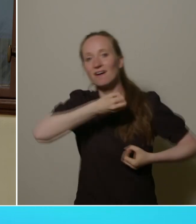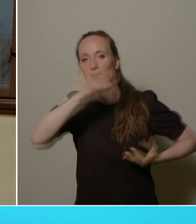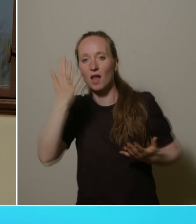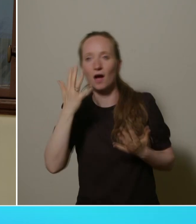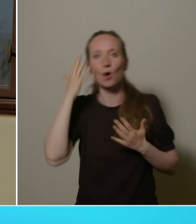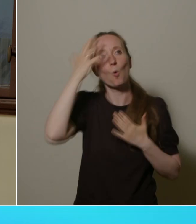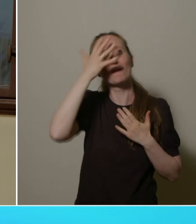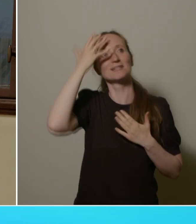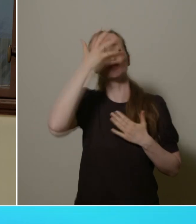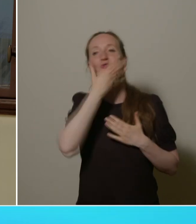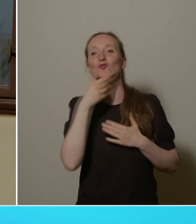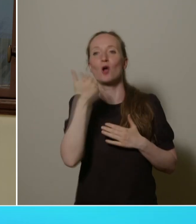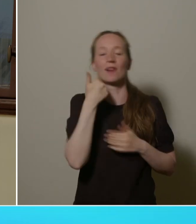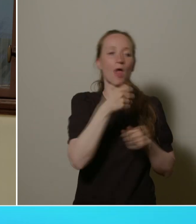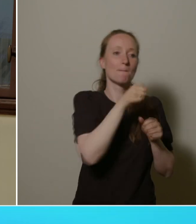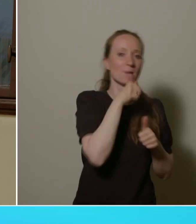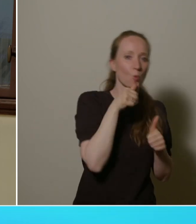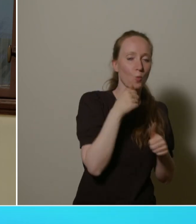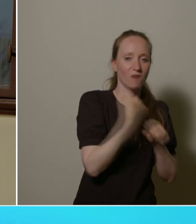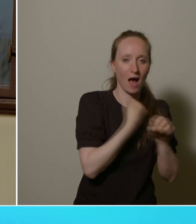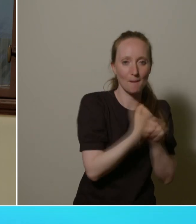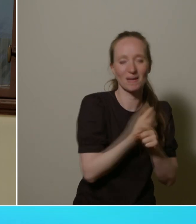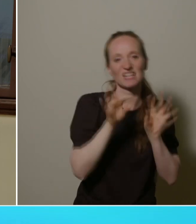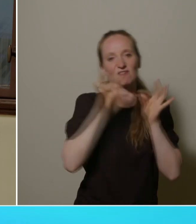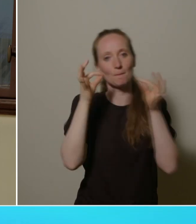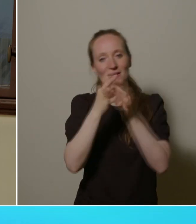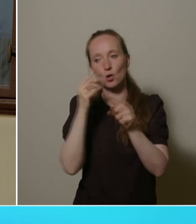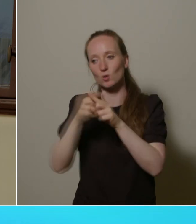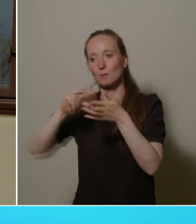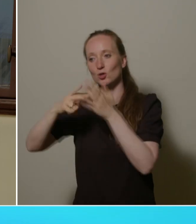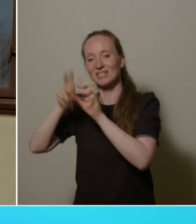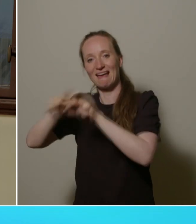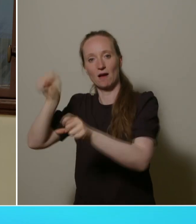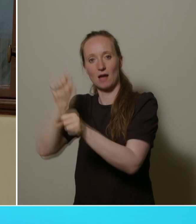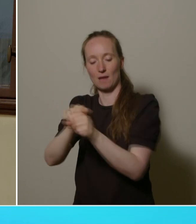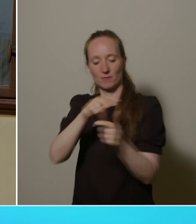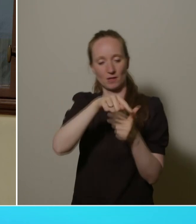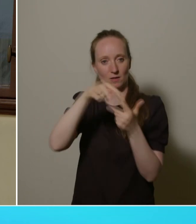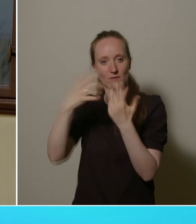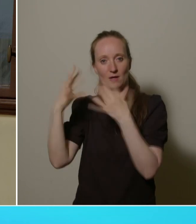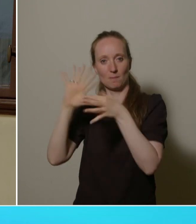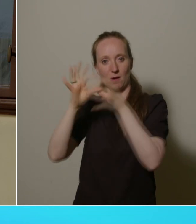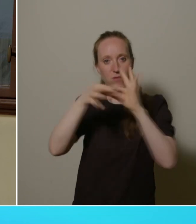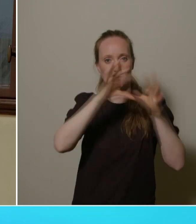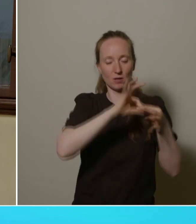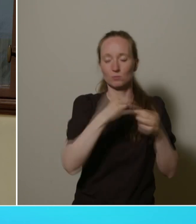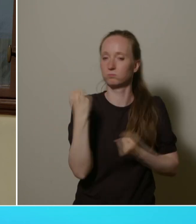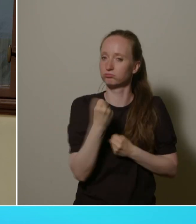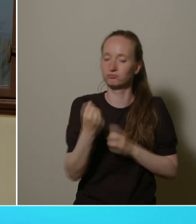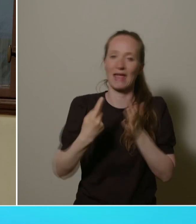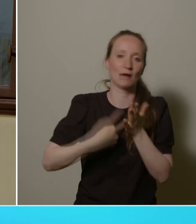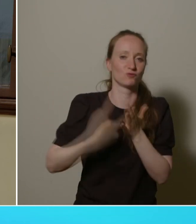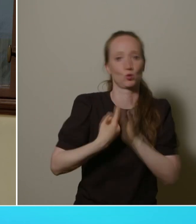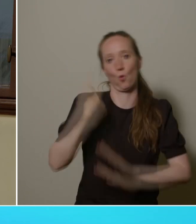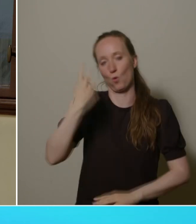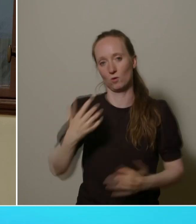Spagat zwischen Berufstätigkeit, zwischen Familie und zwischen politischem Ehrenamt weiterhin eine große Herausforderung ist. Ich habe großen Respekt vor allen,